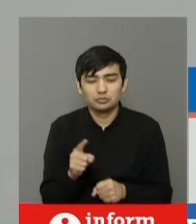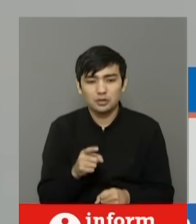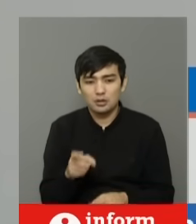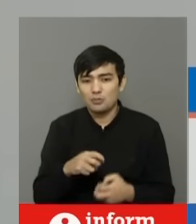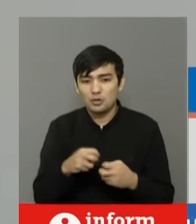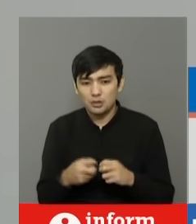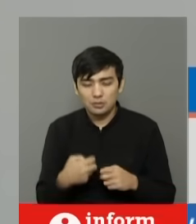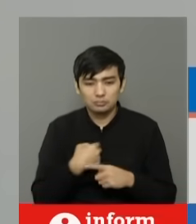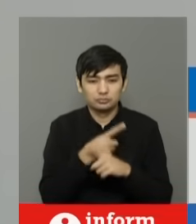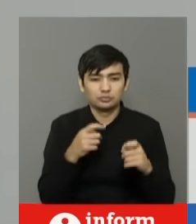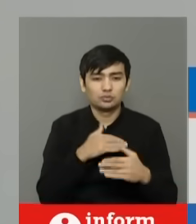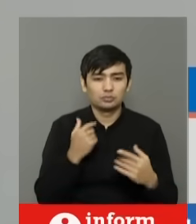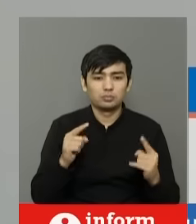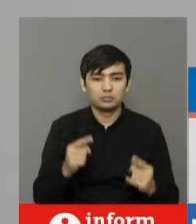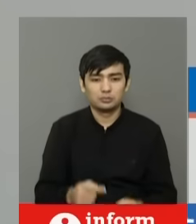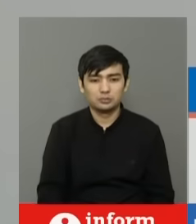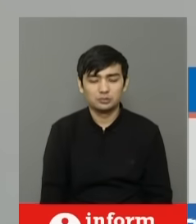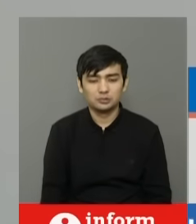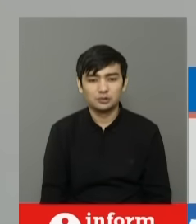мәселені көтермейміз?